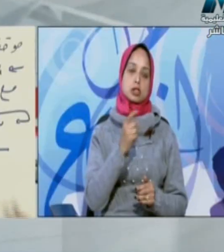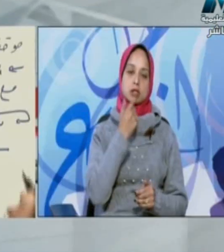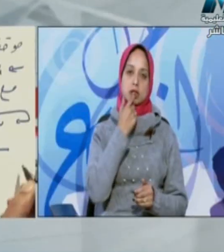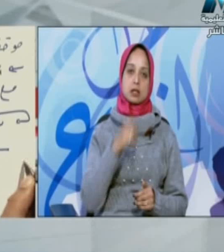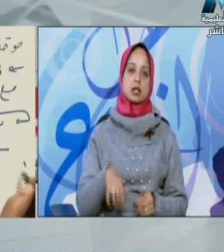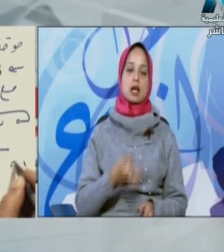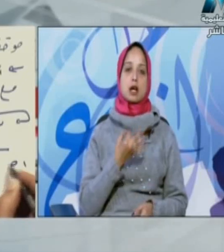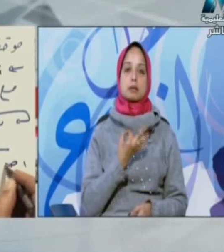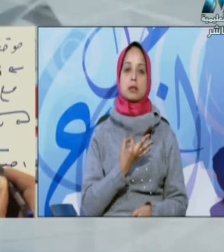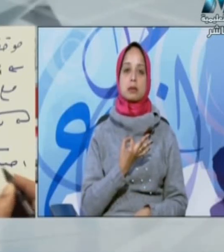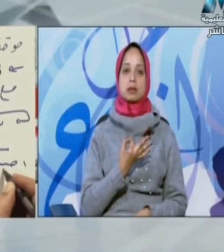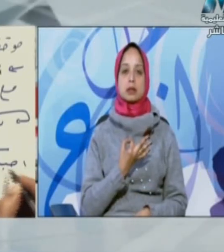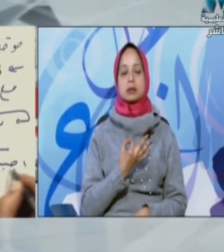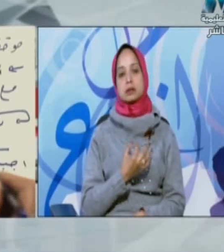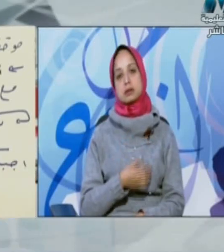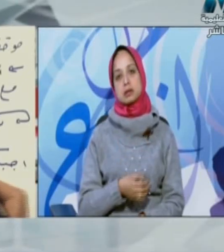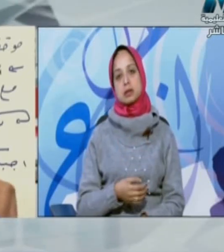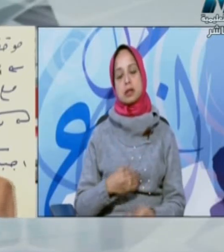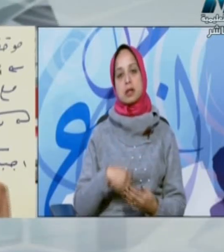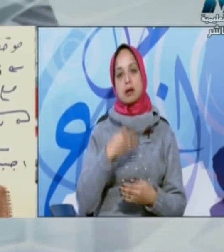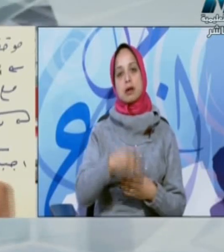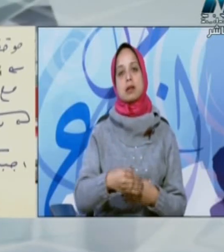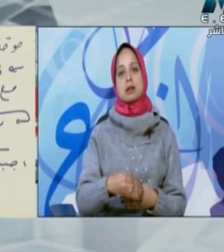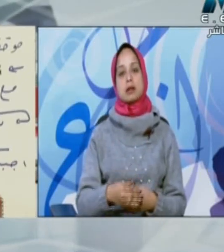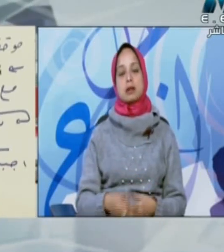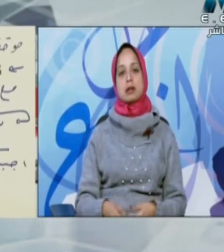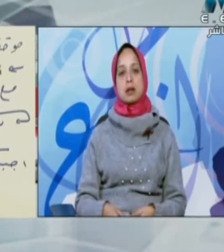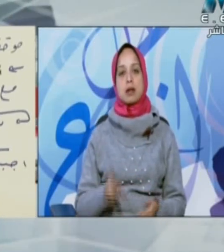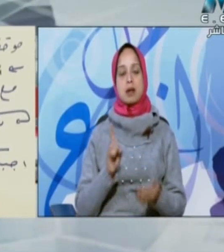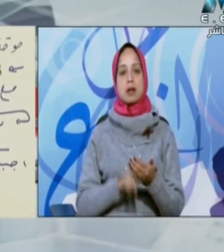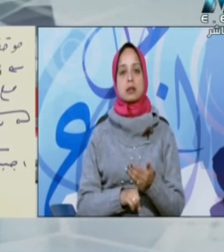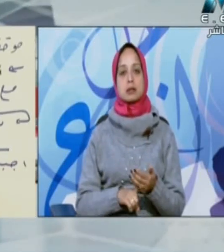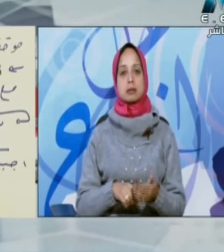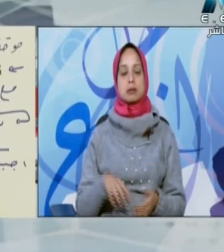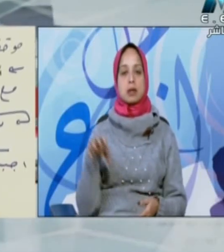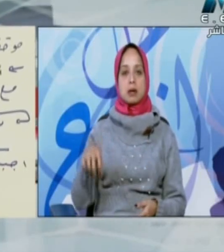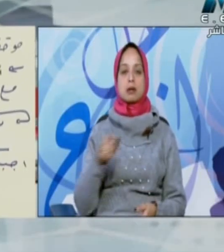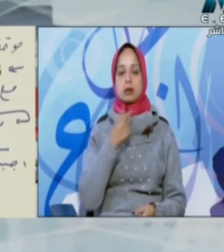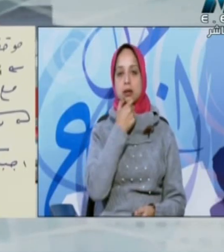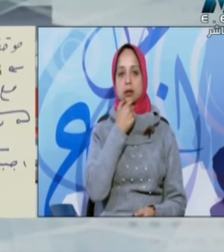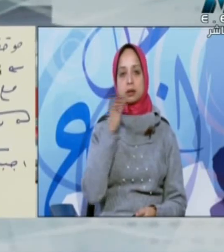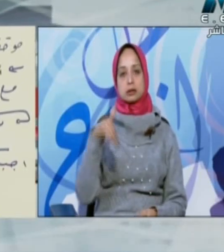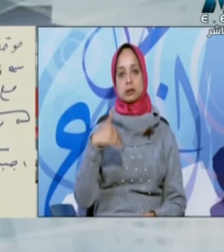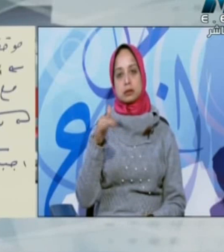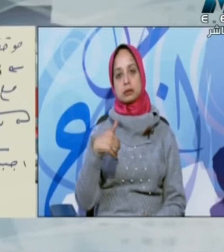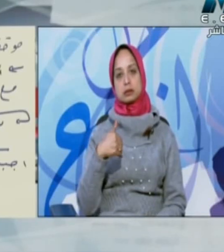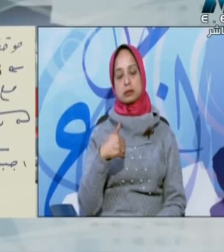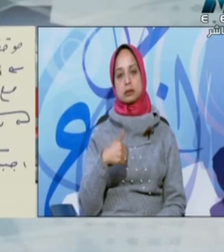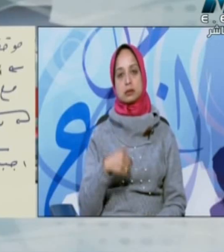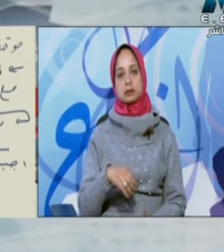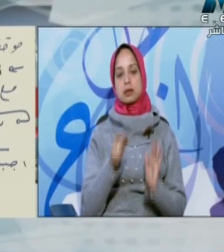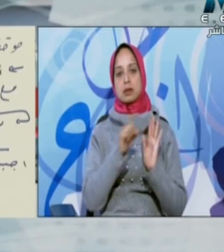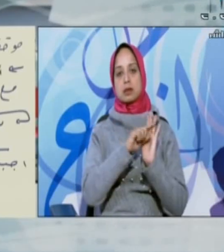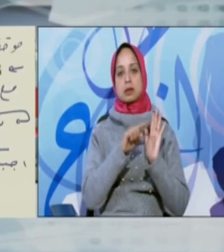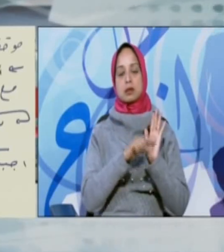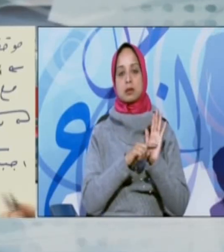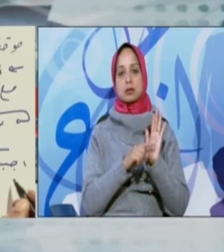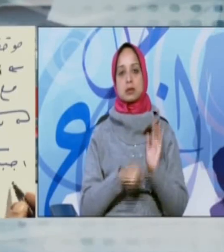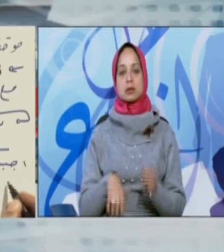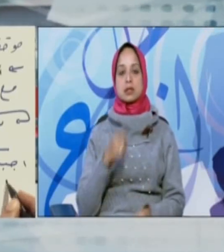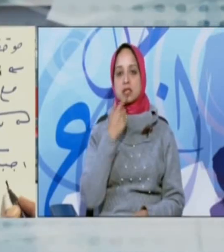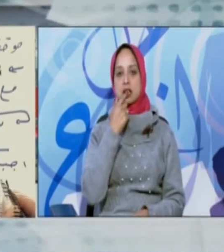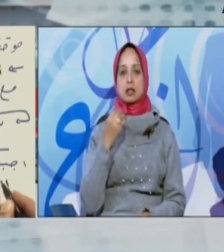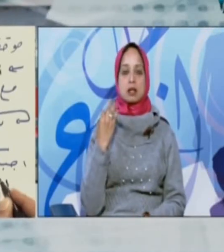9 نوفمبر 1935، مما ادى الى اجبار انجلترا على عودة دستور